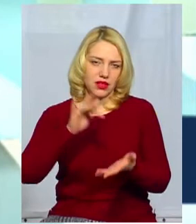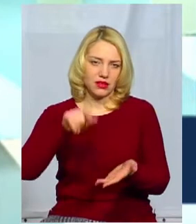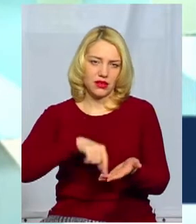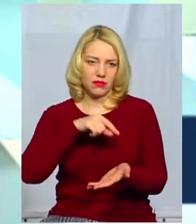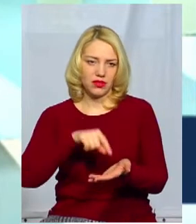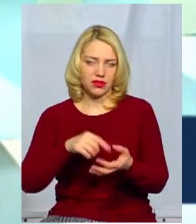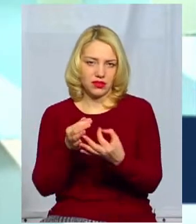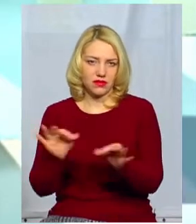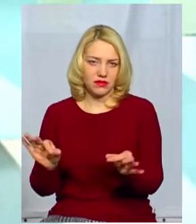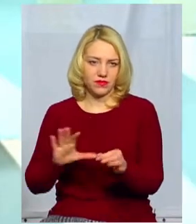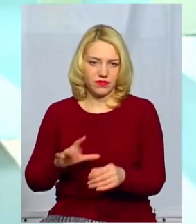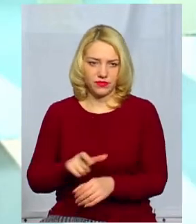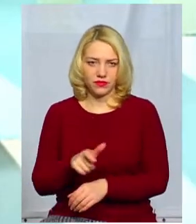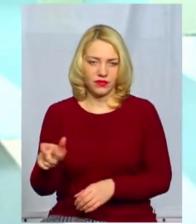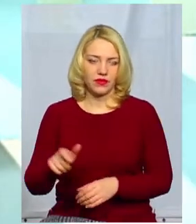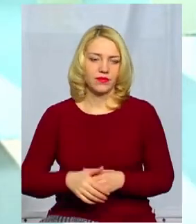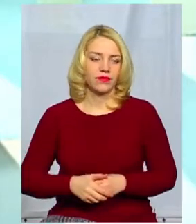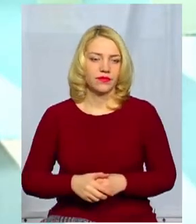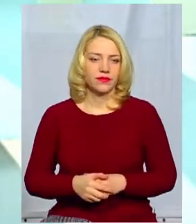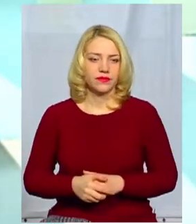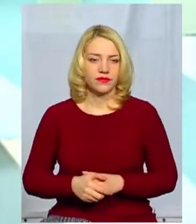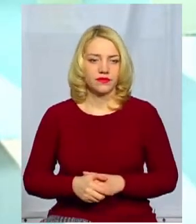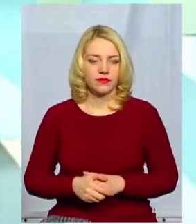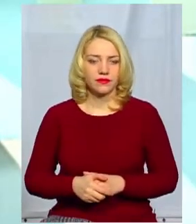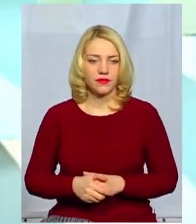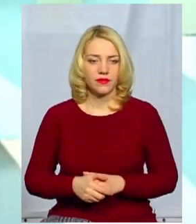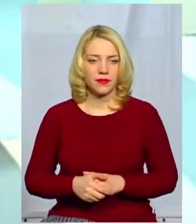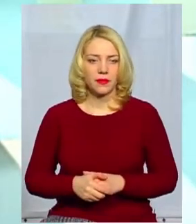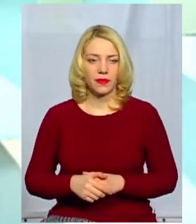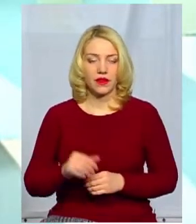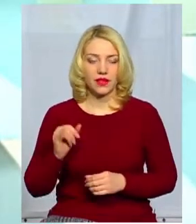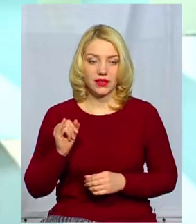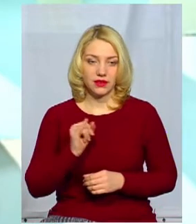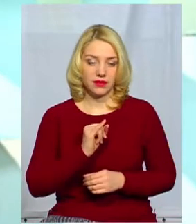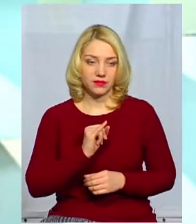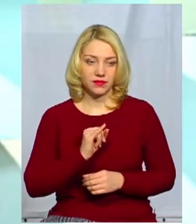тому що зазвичай найбільше це в центральних регіонах викликається швидка, і